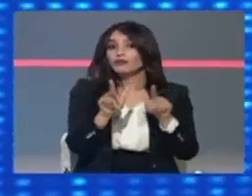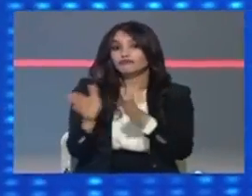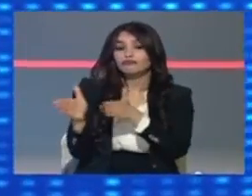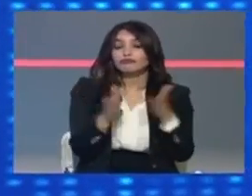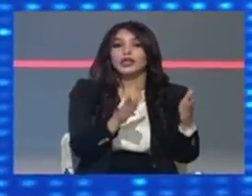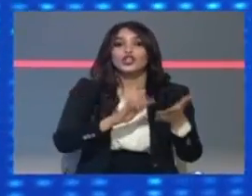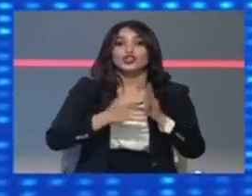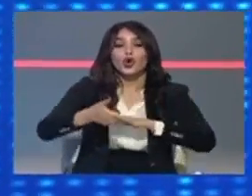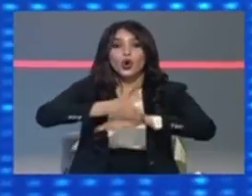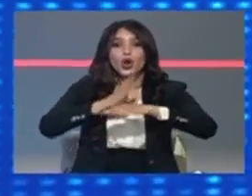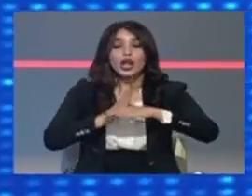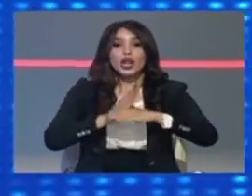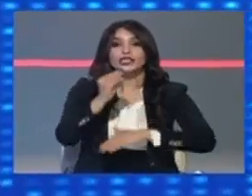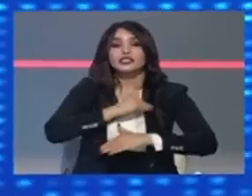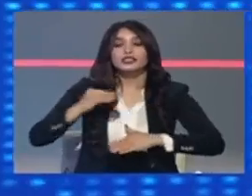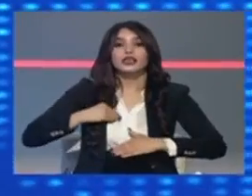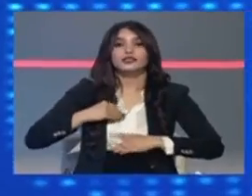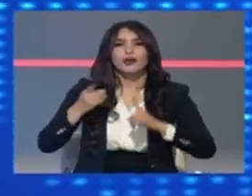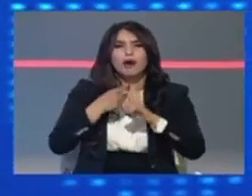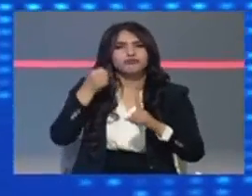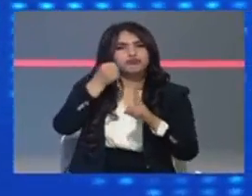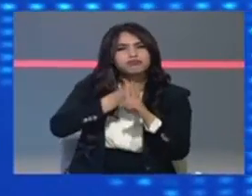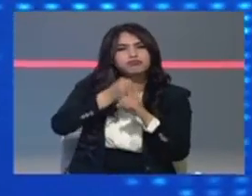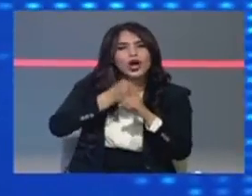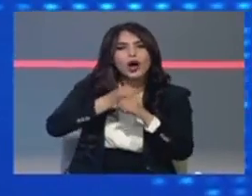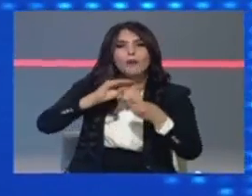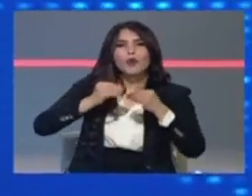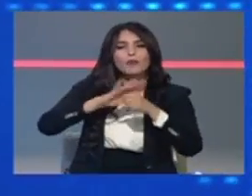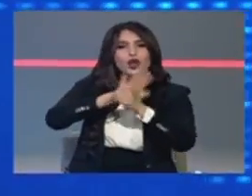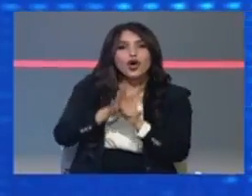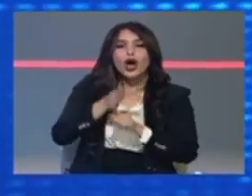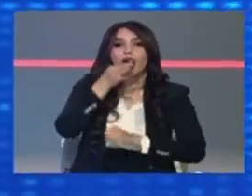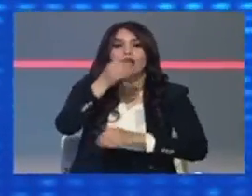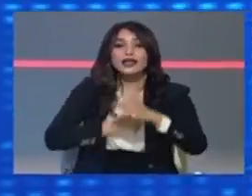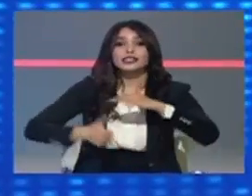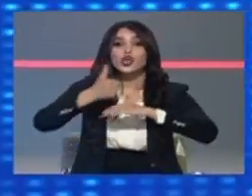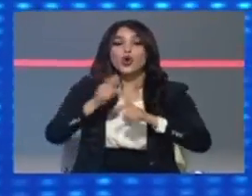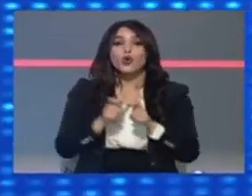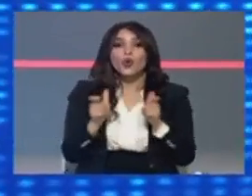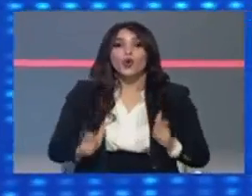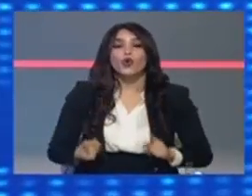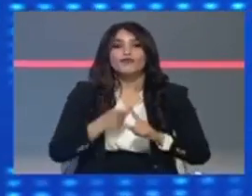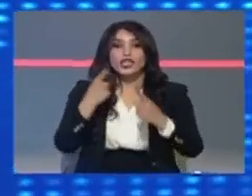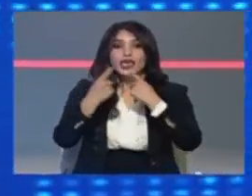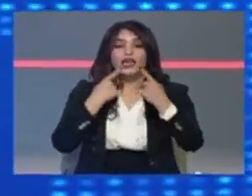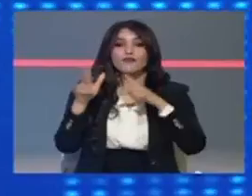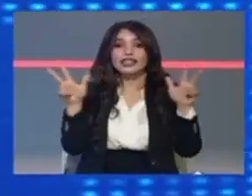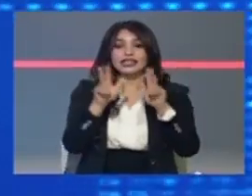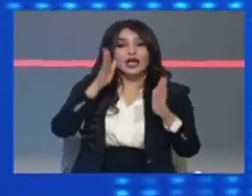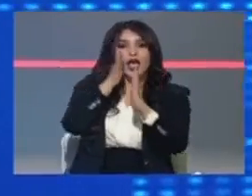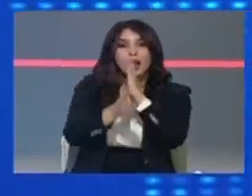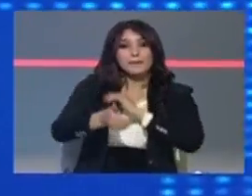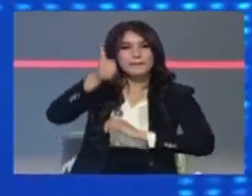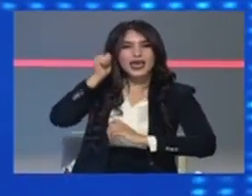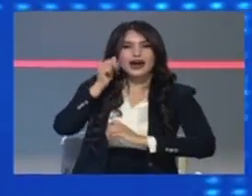بخصوص الاستعدادات الصحية لمواجهة جائحة كورونا، قال رئيس الحكومة إلياس الفخفاخ في حوار تلفزي مباشر تم بثه